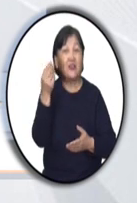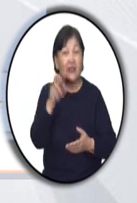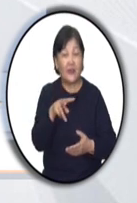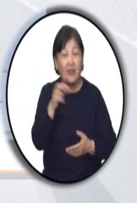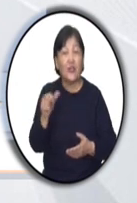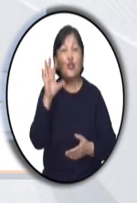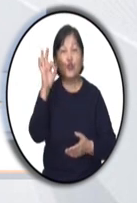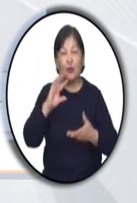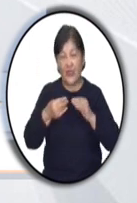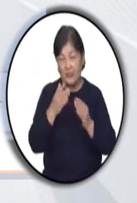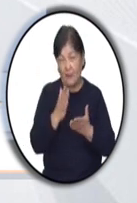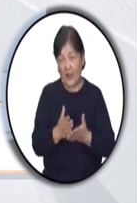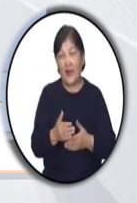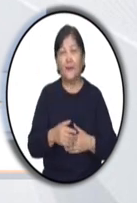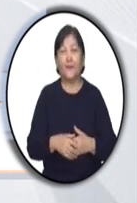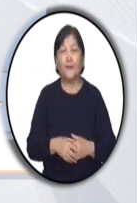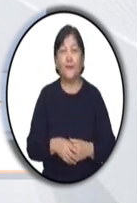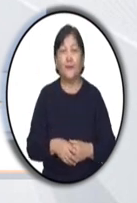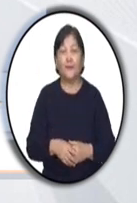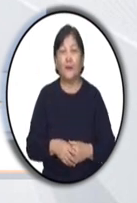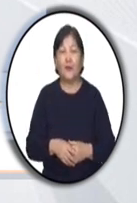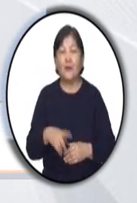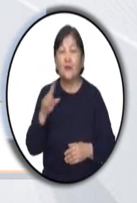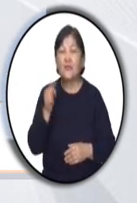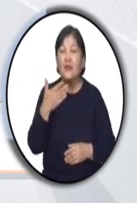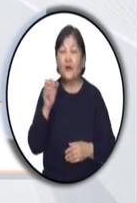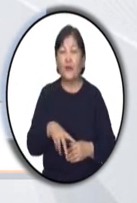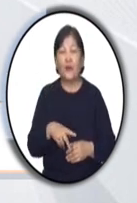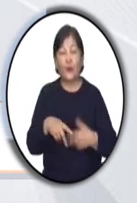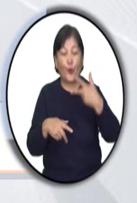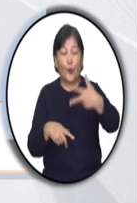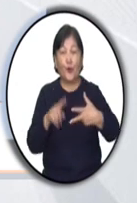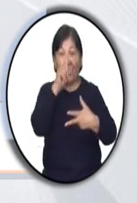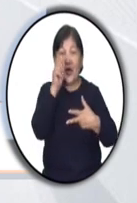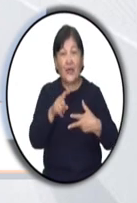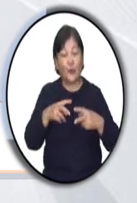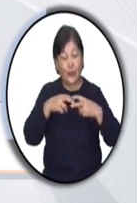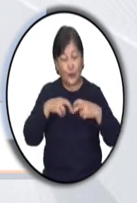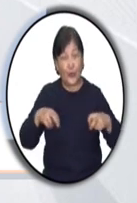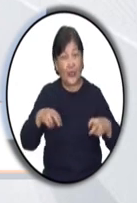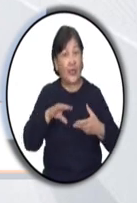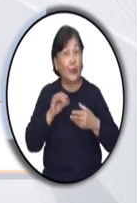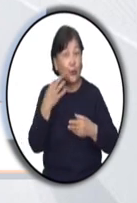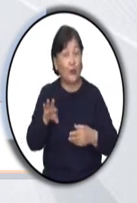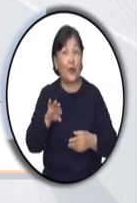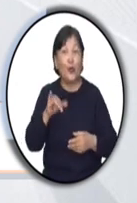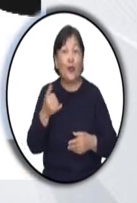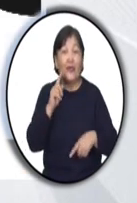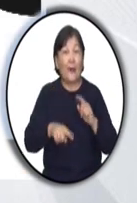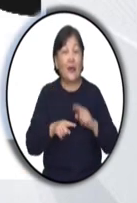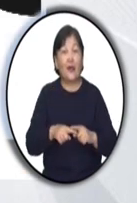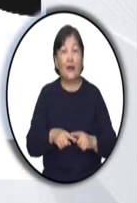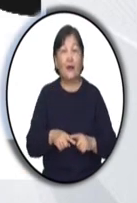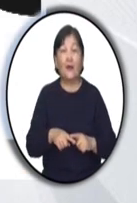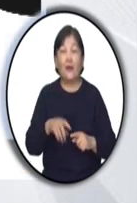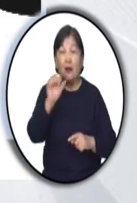одоо аргачлалаа зөв ойлгож, зөв дүгнэлт хийсэн байна гэж үнэлж олноо. За тэгвэл эдгээр гурван асуудлыг судлахад